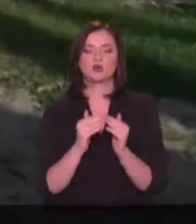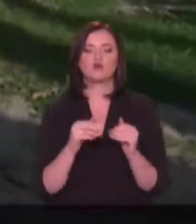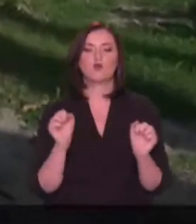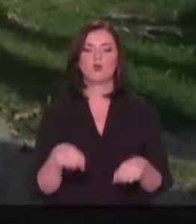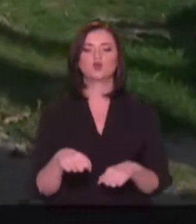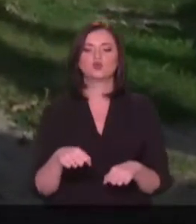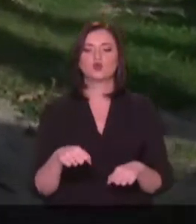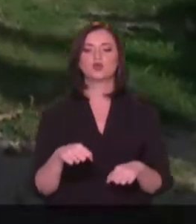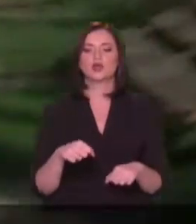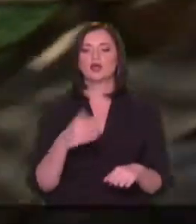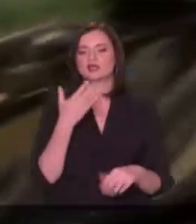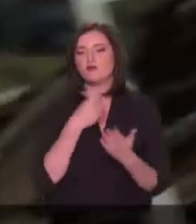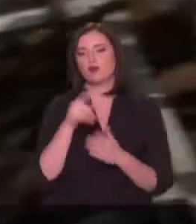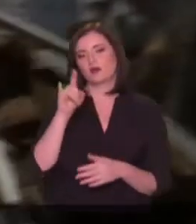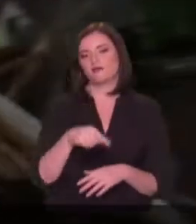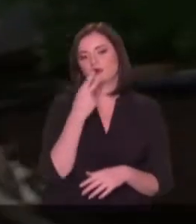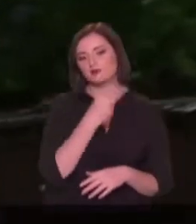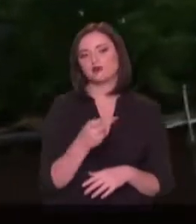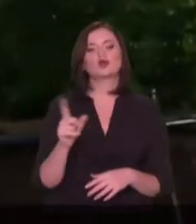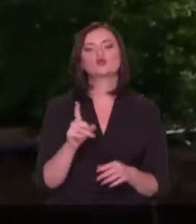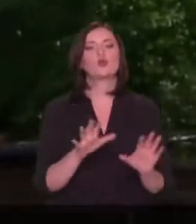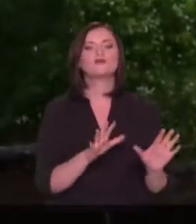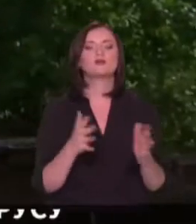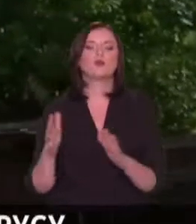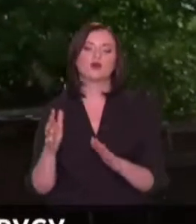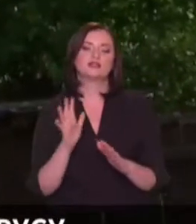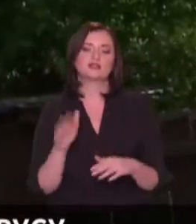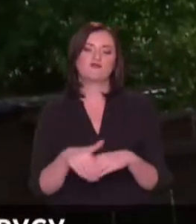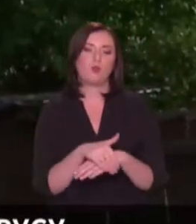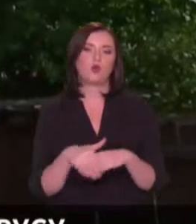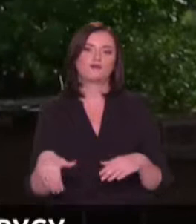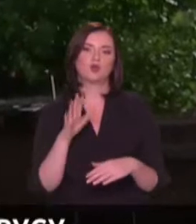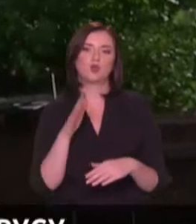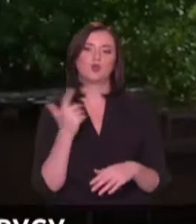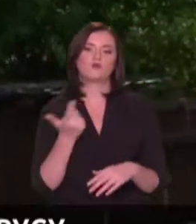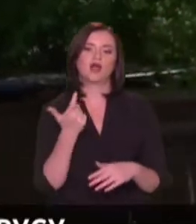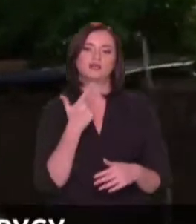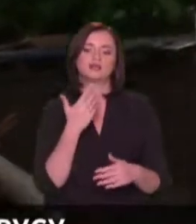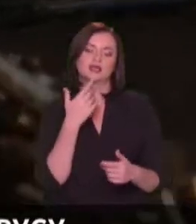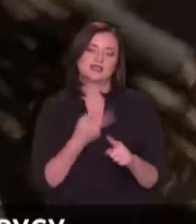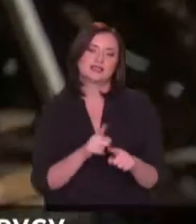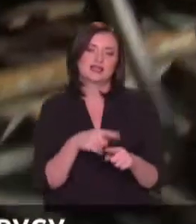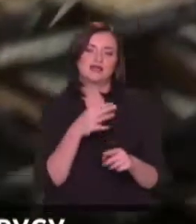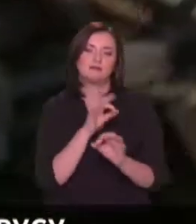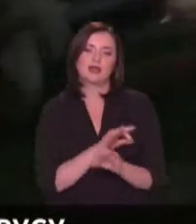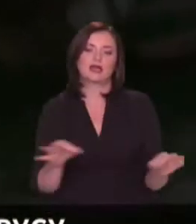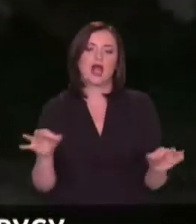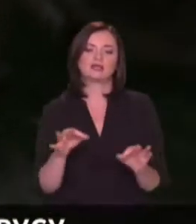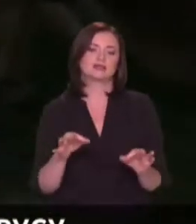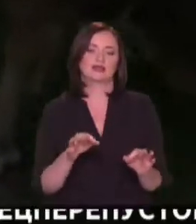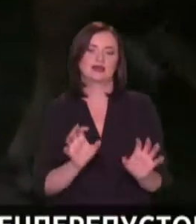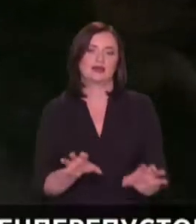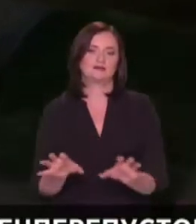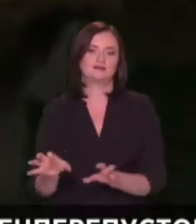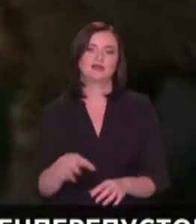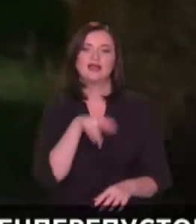своїх вікон роздивлятися, ну, що відбувається в подвір'ї у власниці цих прекрасних створінь.